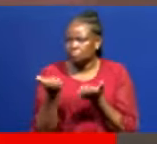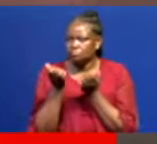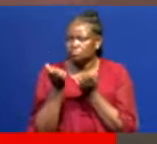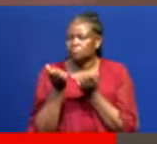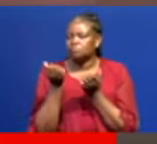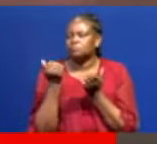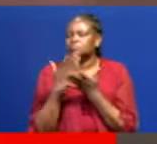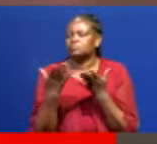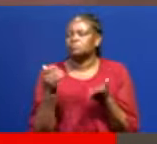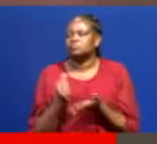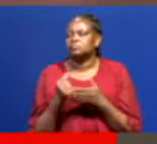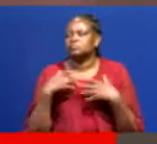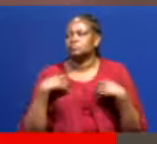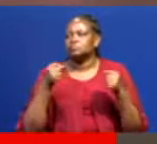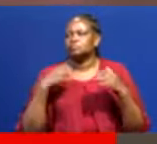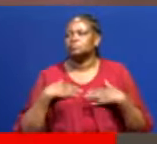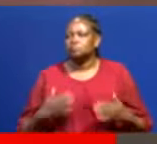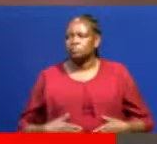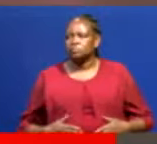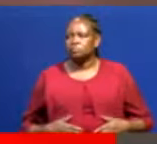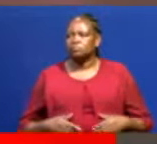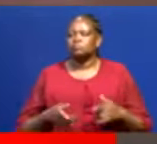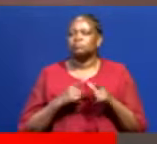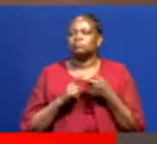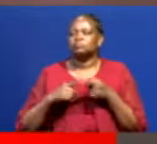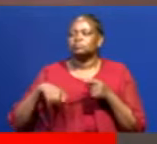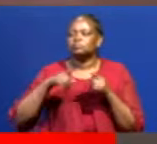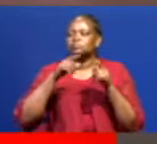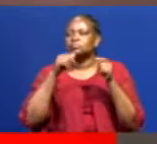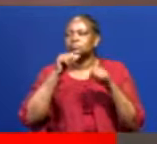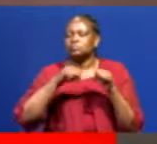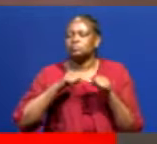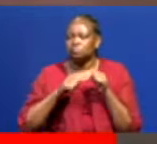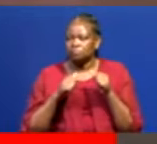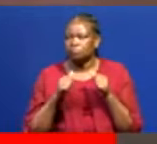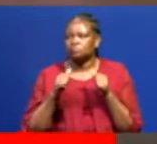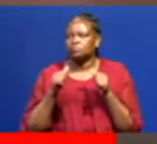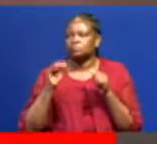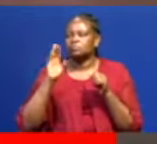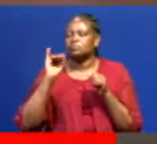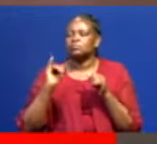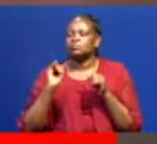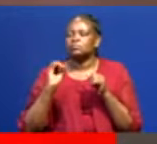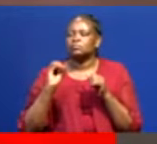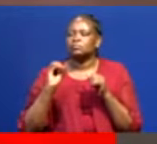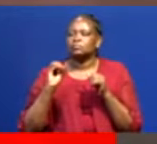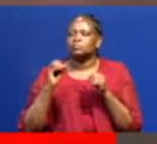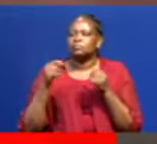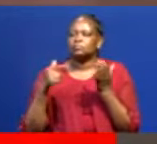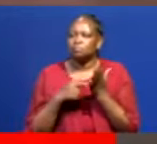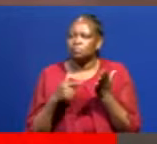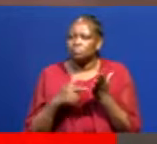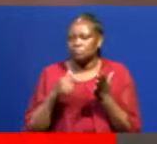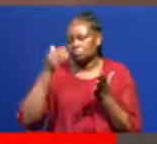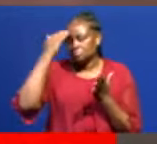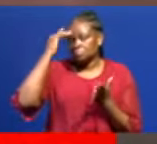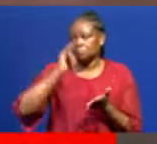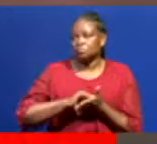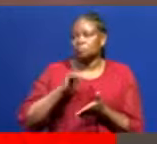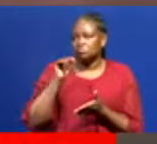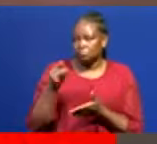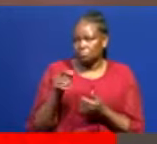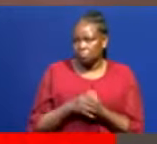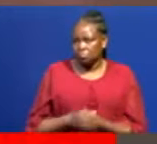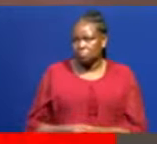nutrients. Sasa sisi kama wanasayansi wa bioteknolojia, kile ambacho tunakijua ni kwamba katika hiyo cell